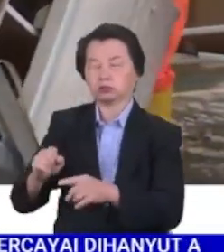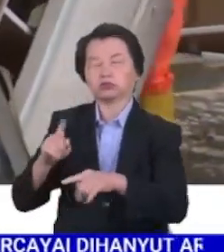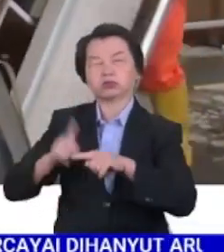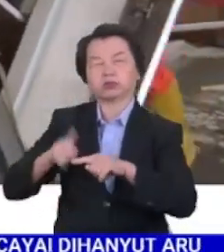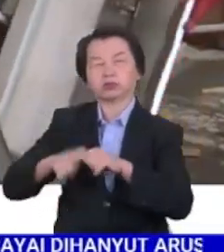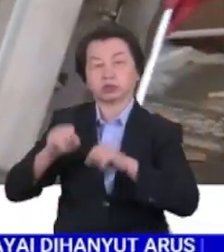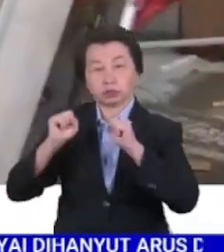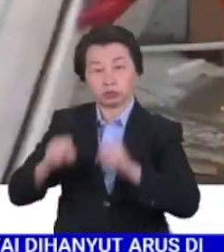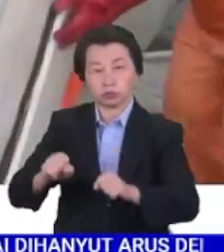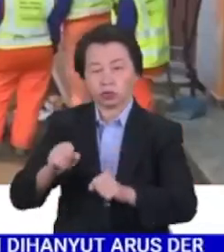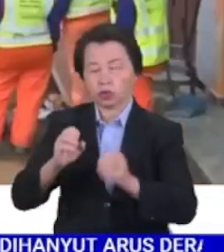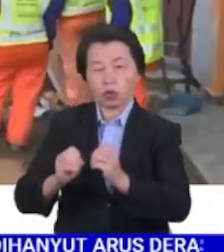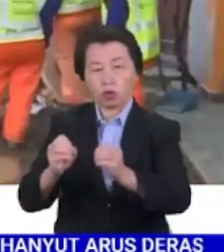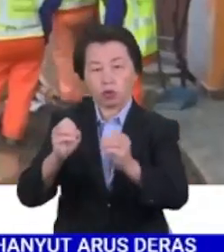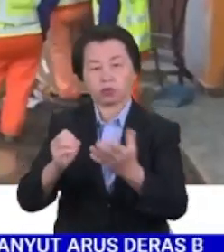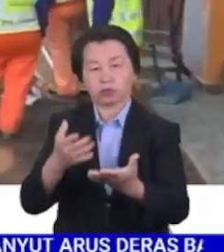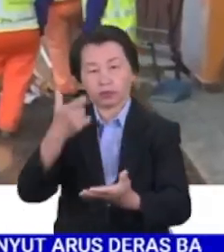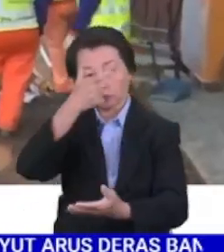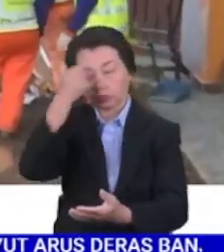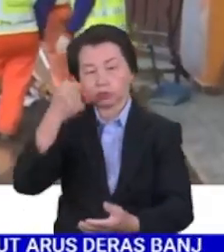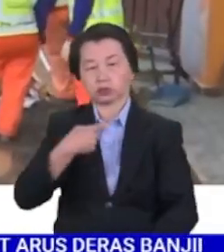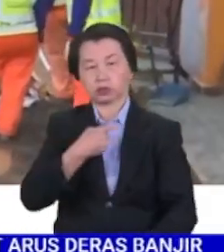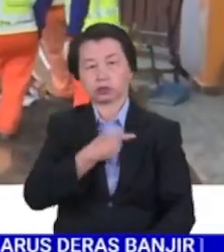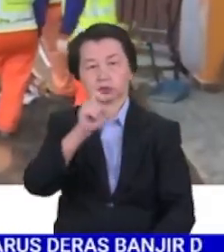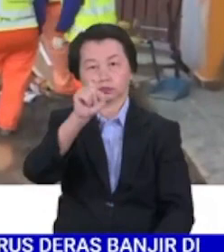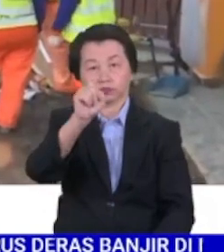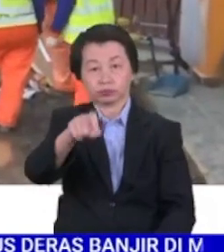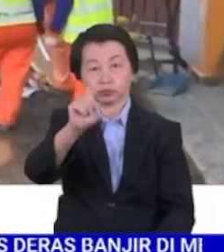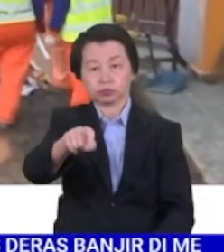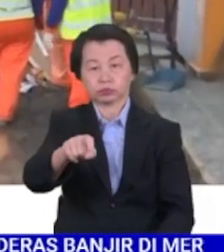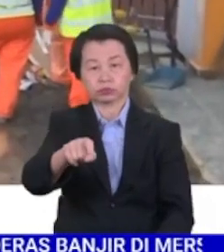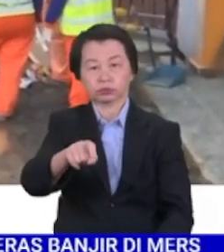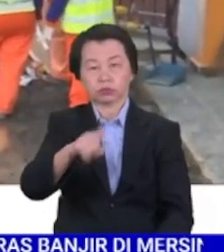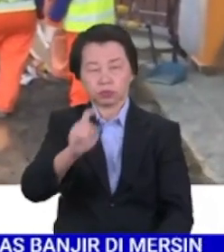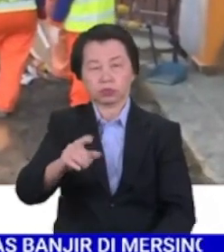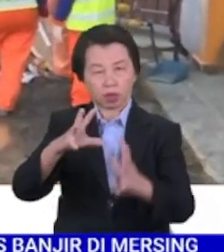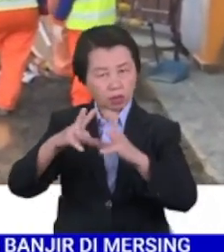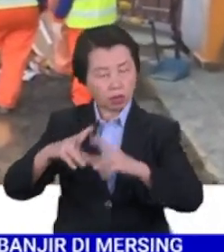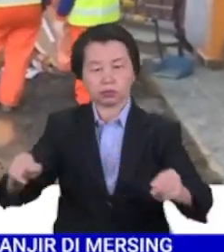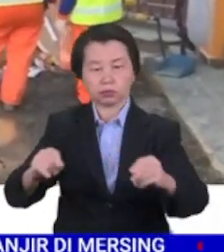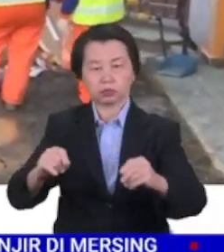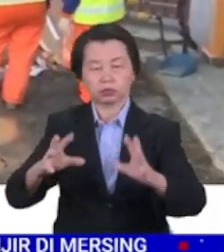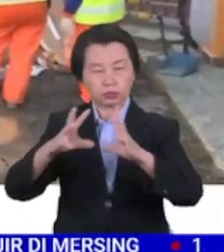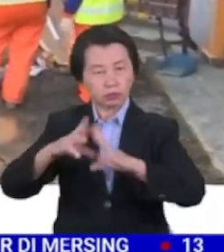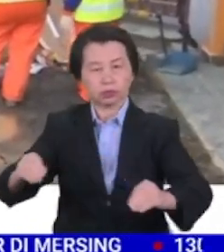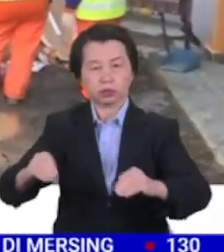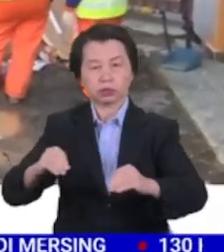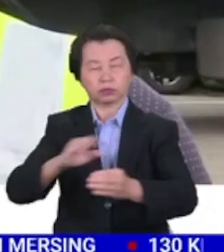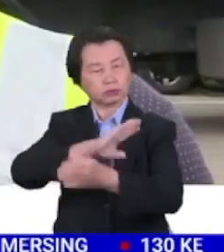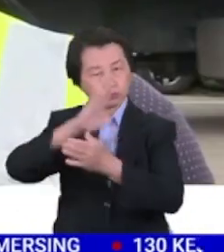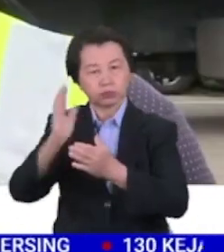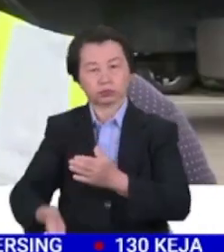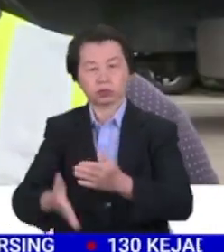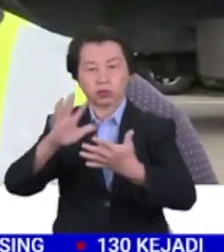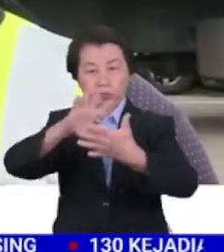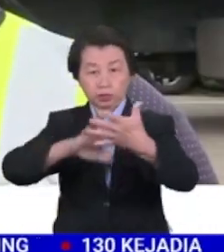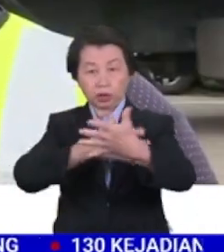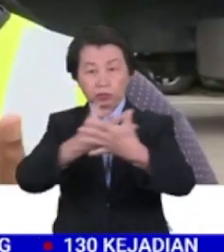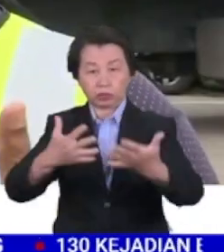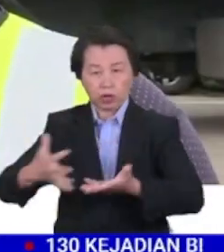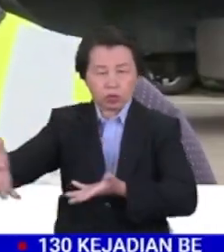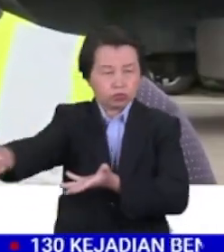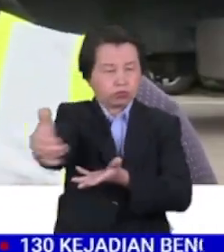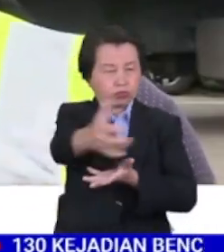keupayaan pihak operasi SWM, sebab kita perlu melunaskan ataupun menyelesaikan, menyempurnakan jadual-jadual